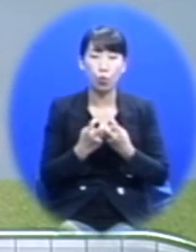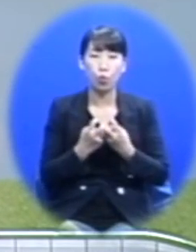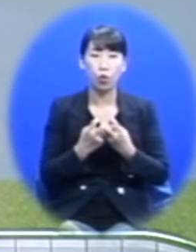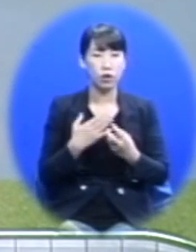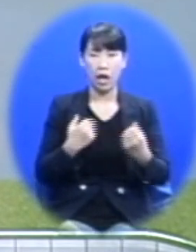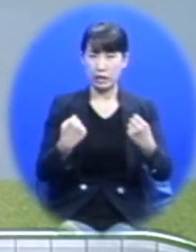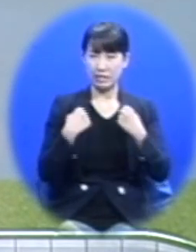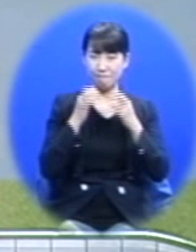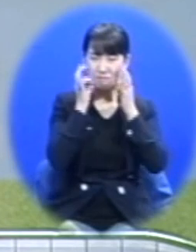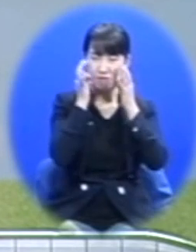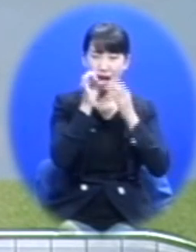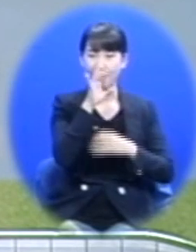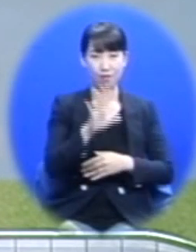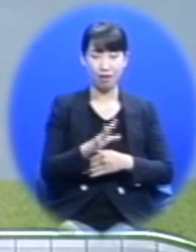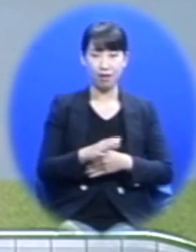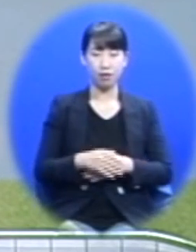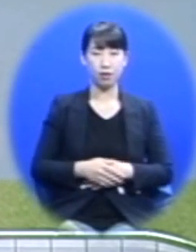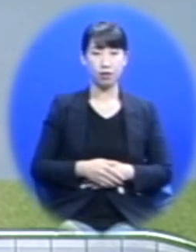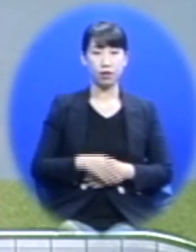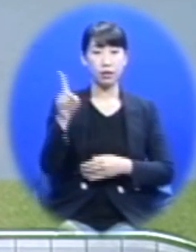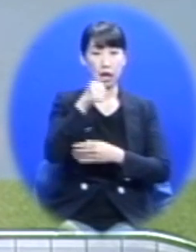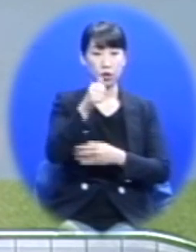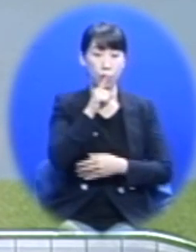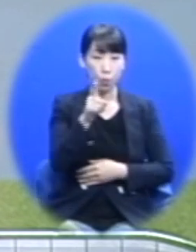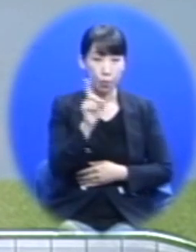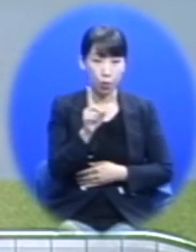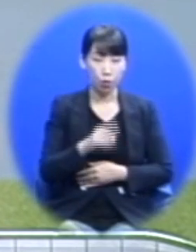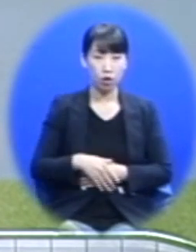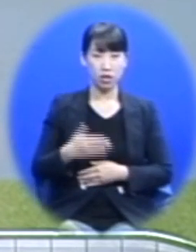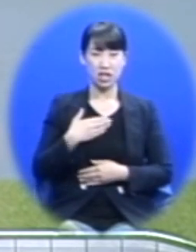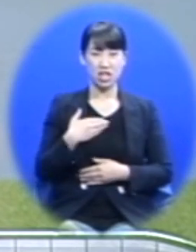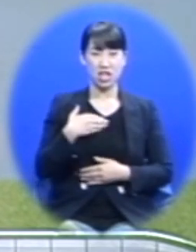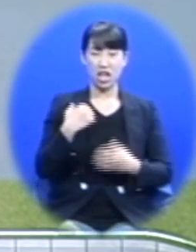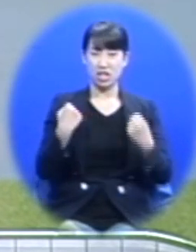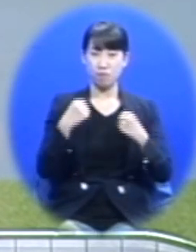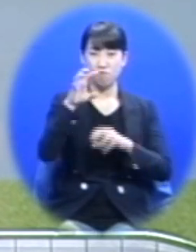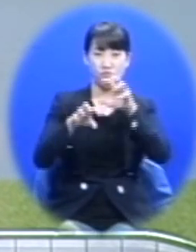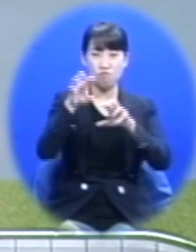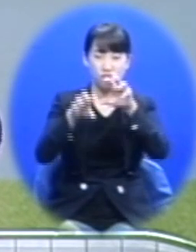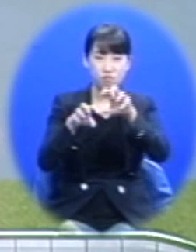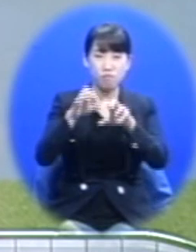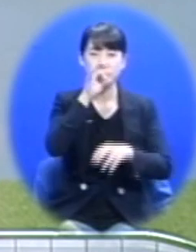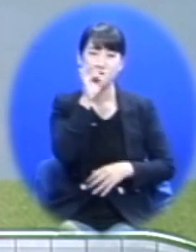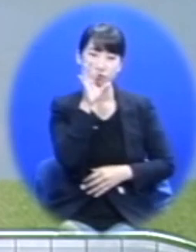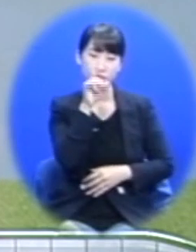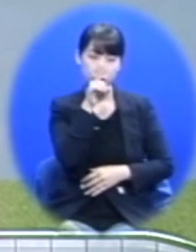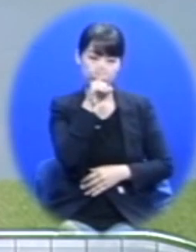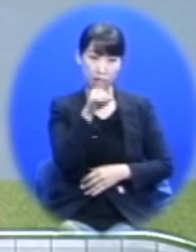이렇게 고백했어요. 내 힘으로 오를 수 없는 저 바위 위라고 그랬습니다. 우리